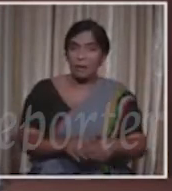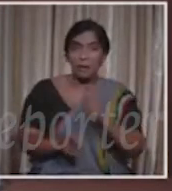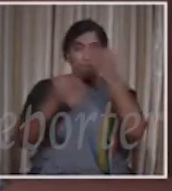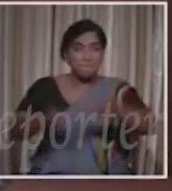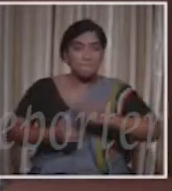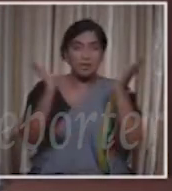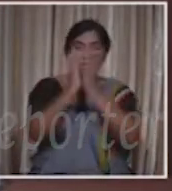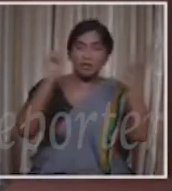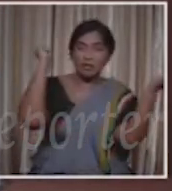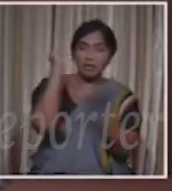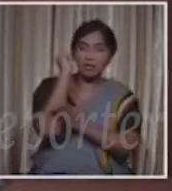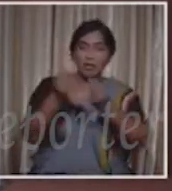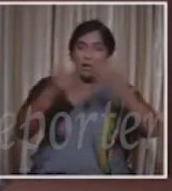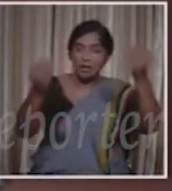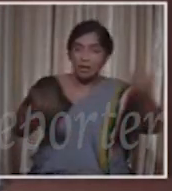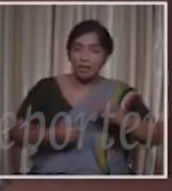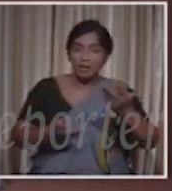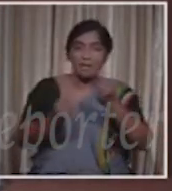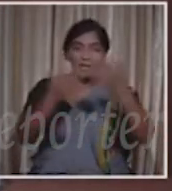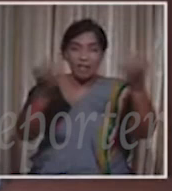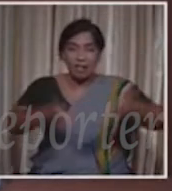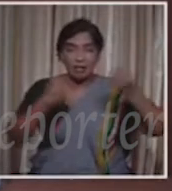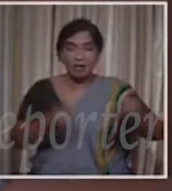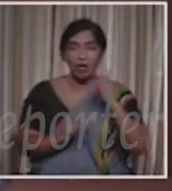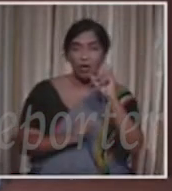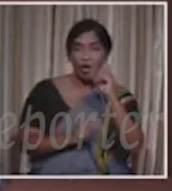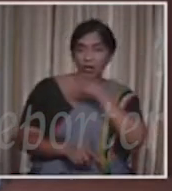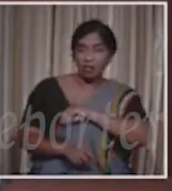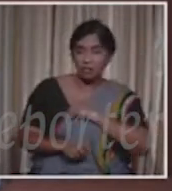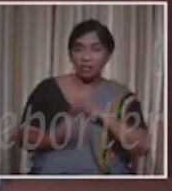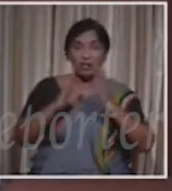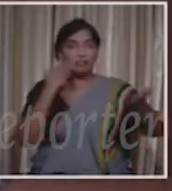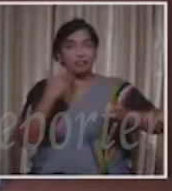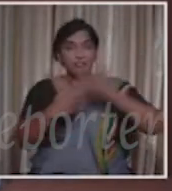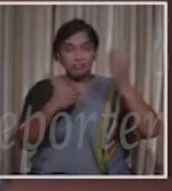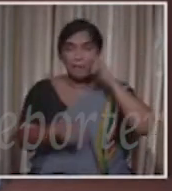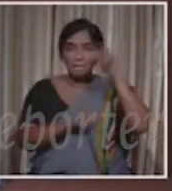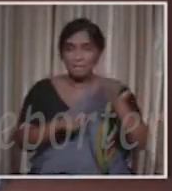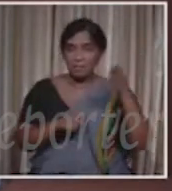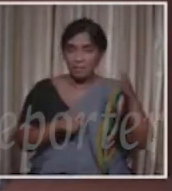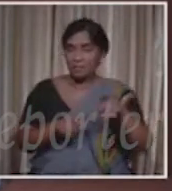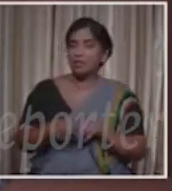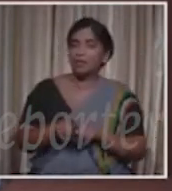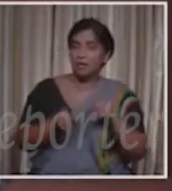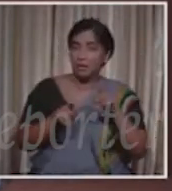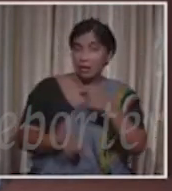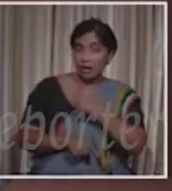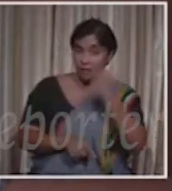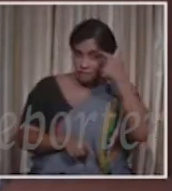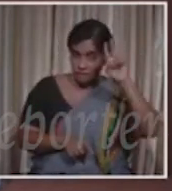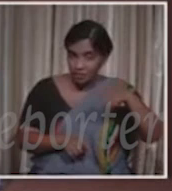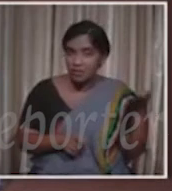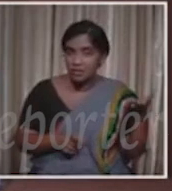මතක තබා ගන්න උණු වෙන්නේ මැරයන්ට විතරයි පස් කපලා ගස් කපලා වෙලි කපලා කොන්ත්‍රාත් අරගෙන බිල්ඩින් හදාගත්ත